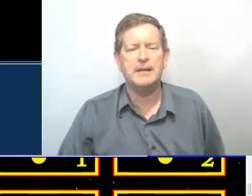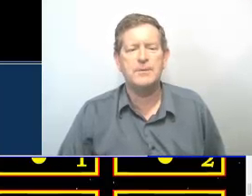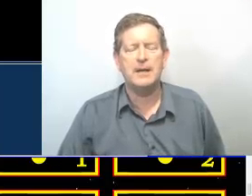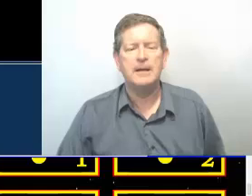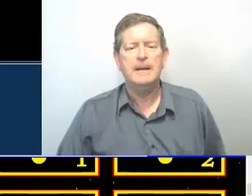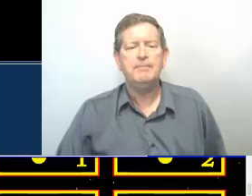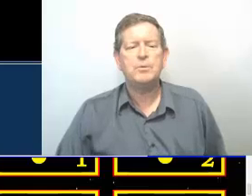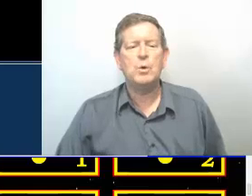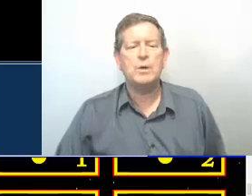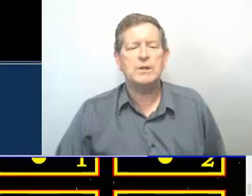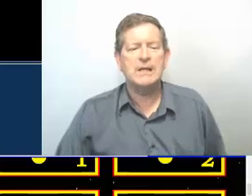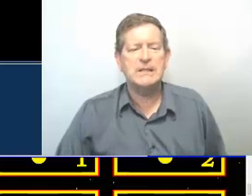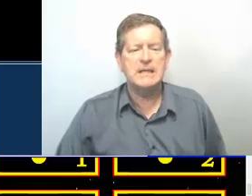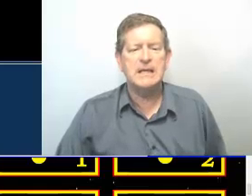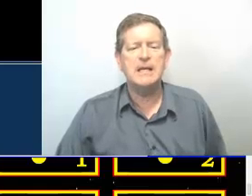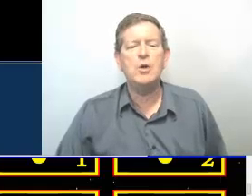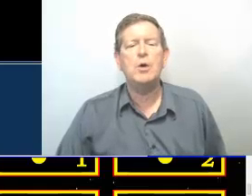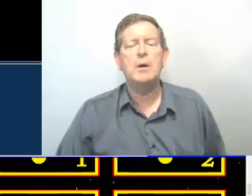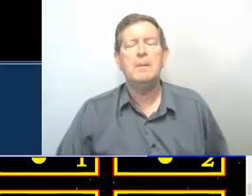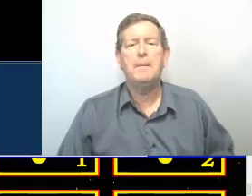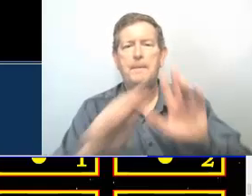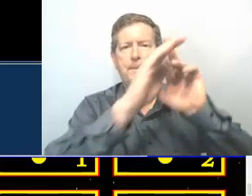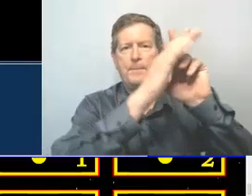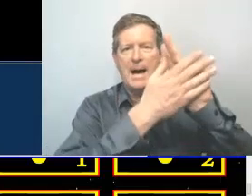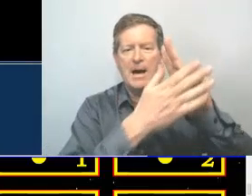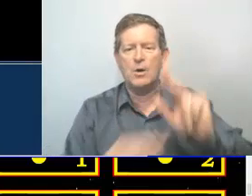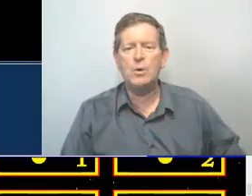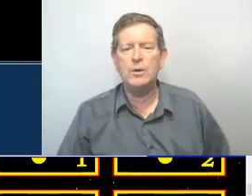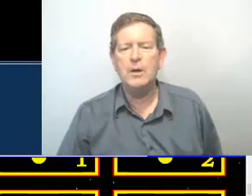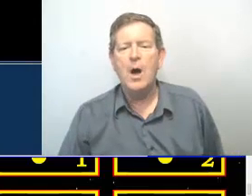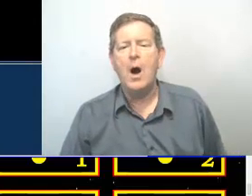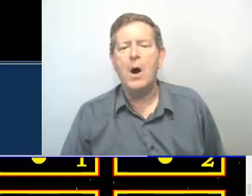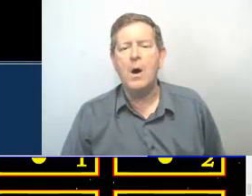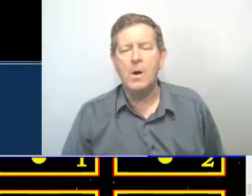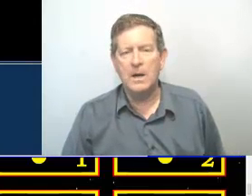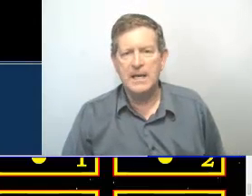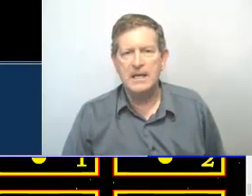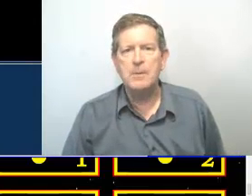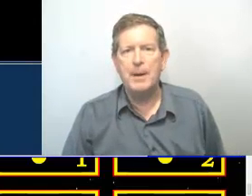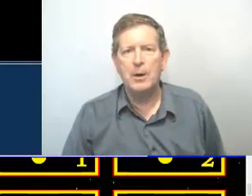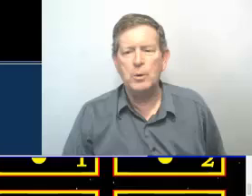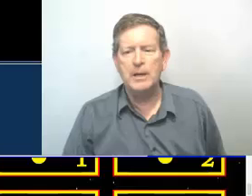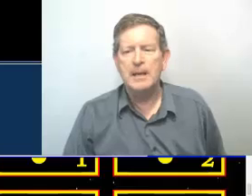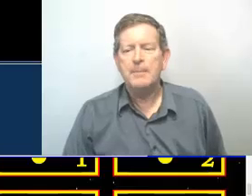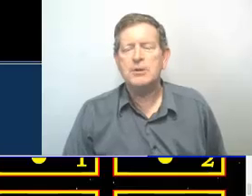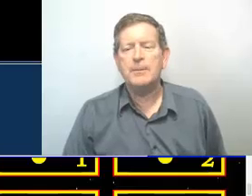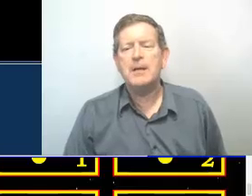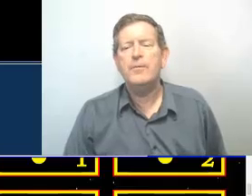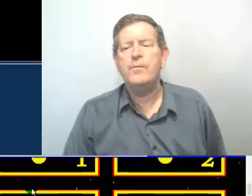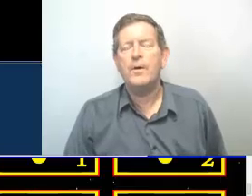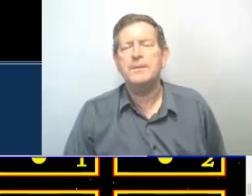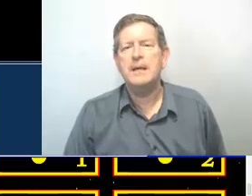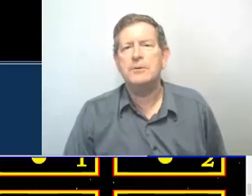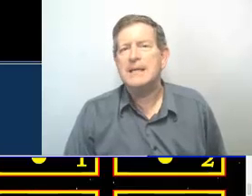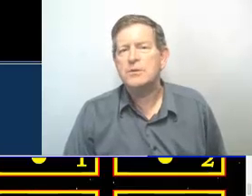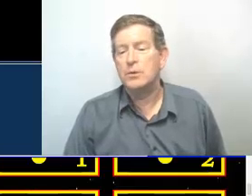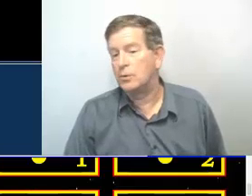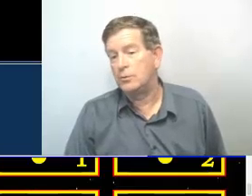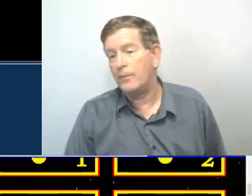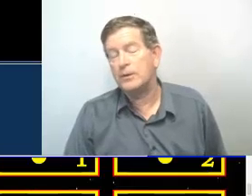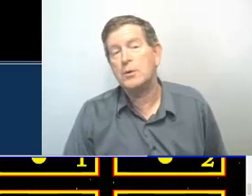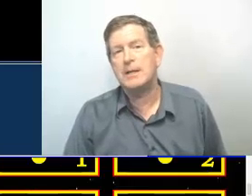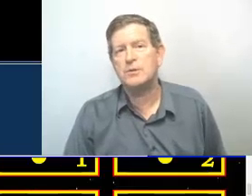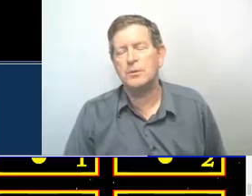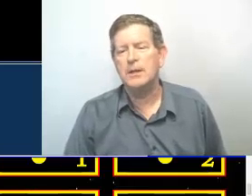le verbe parler, très bien. Donc, ça, c'est il parle anglais. Il parle anglais. Mais j'aimerais que vous formiez une